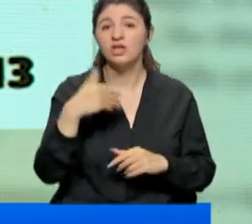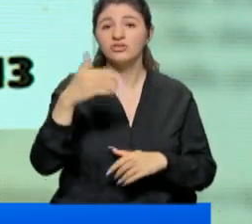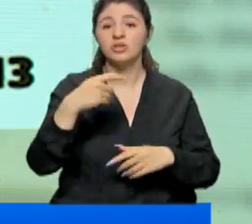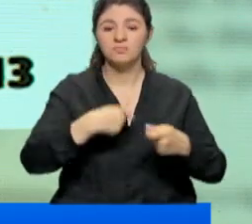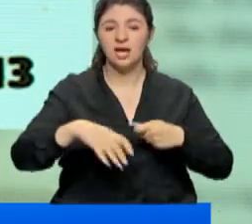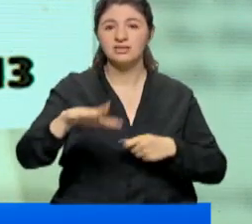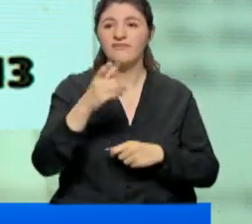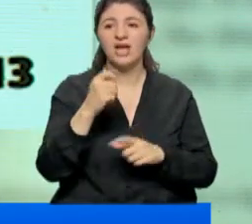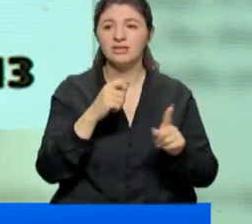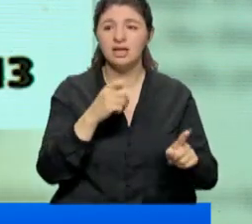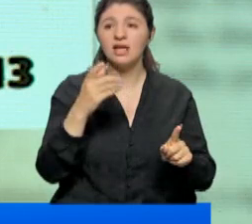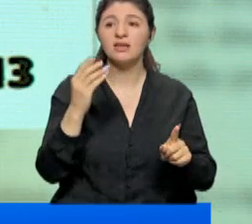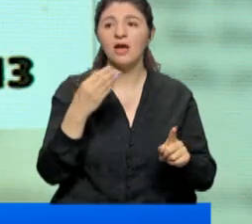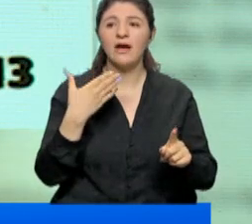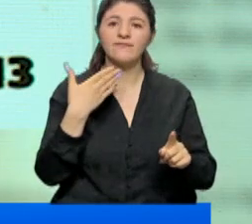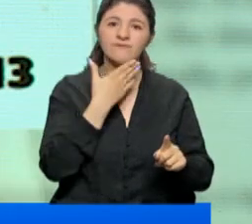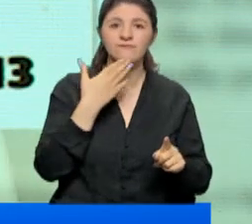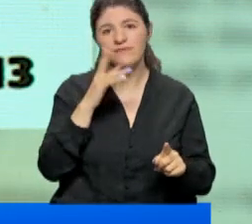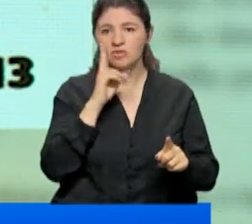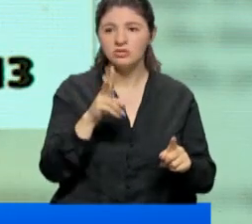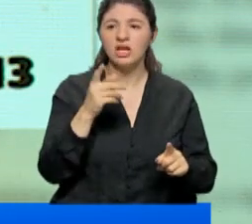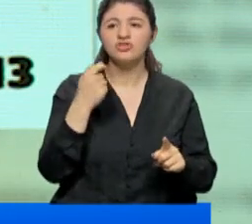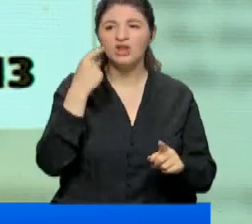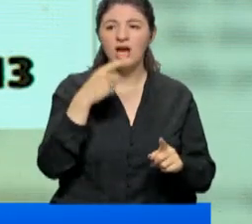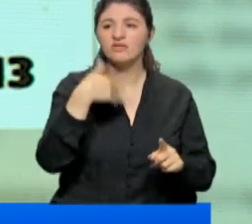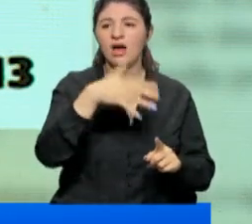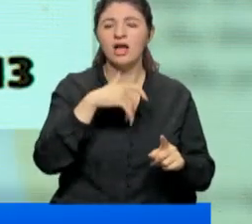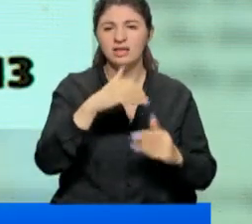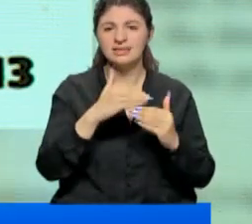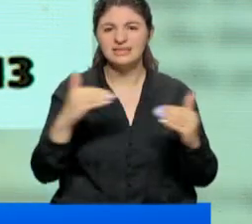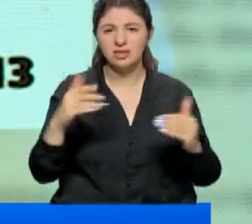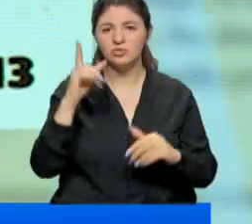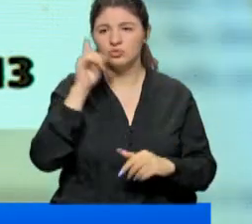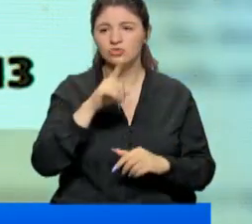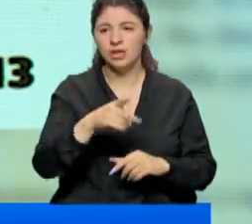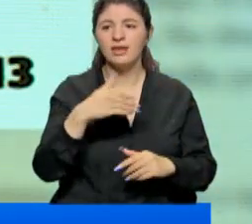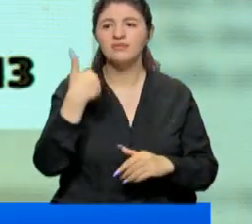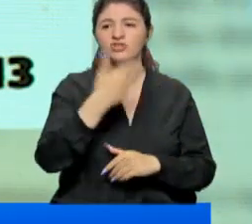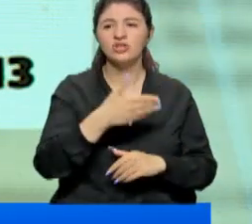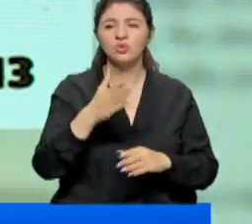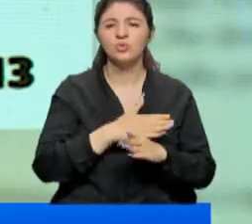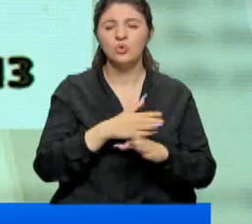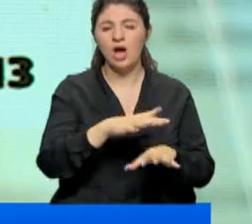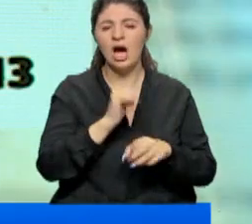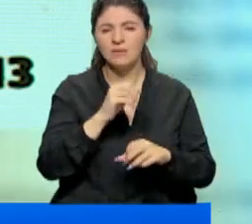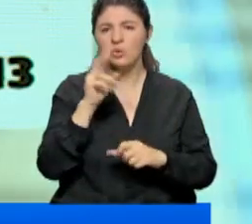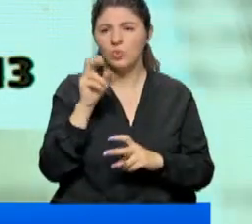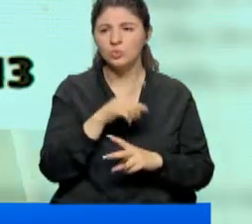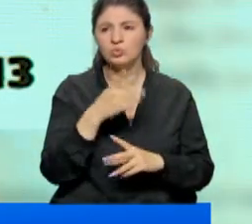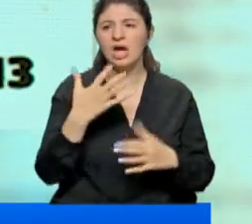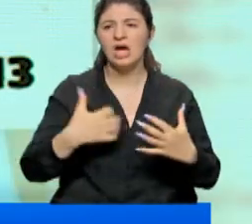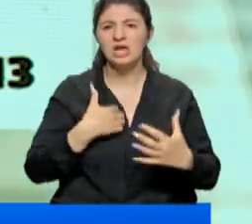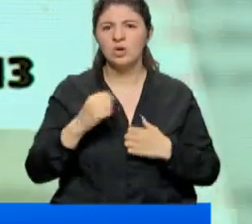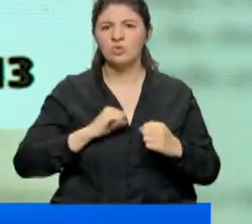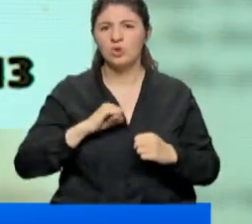dış piyasa fiyatı daha cazip görünse de şekerdeki ithalat sınırlamaları nedeniyle dışarıdan ürün temini konusunda